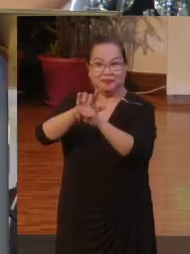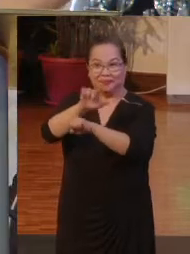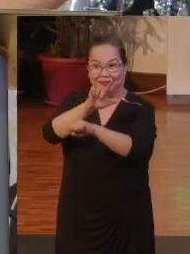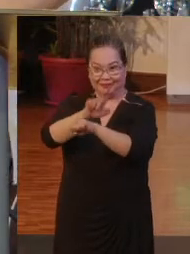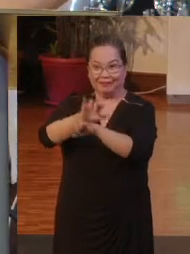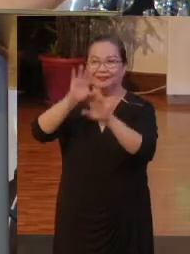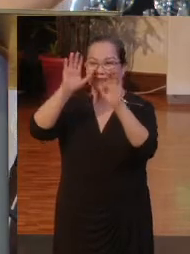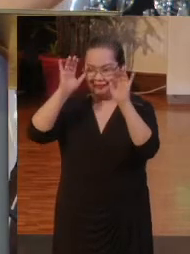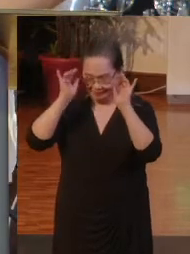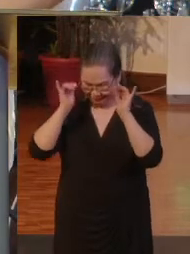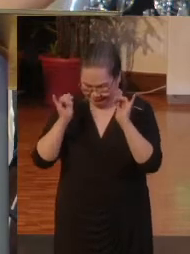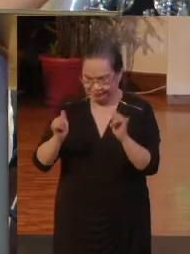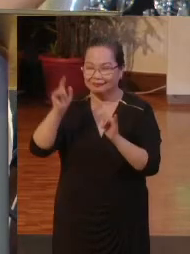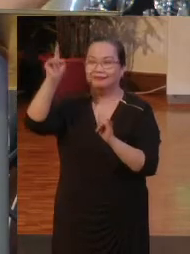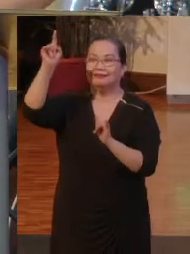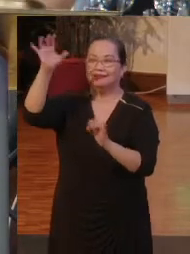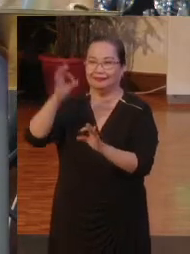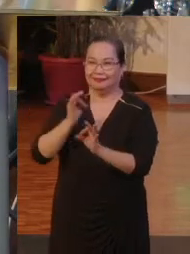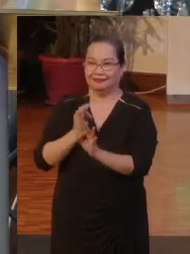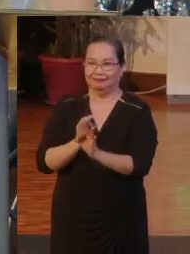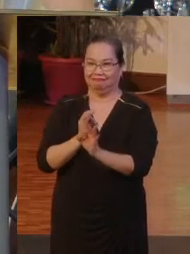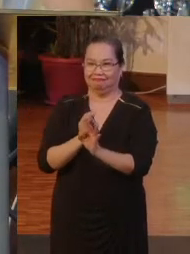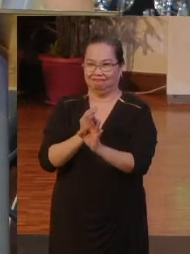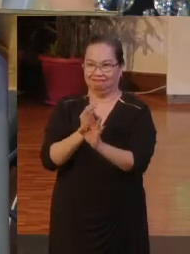din tapat ang ating Diyos